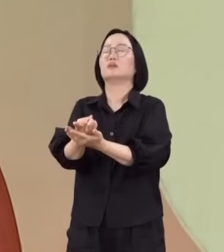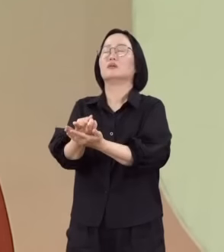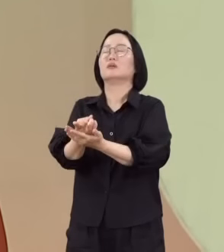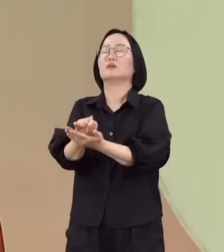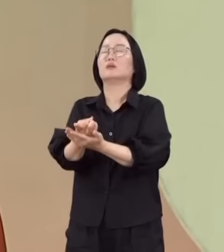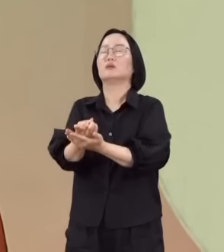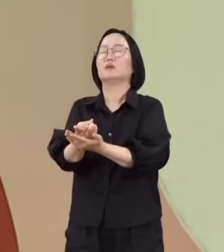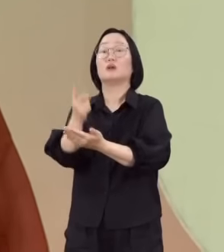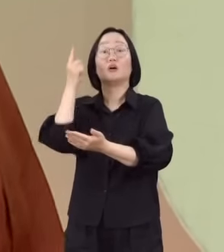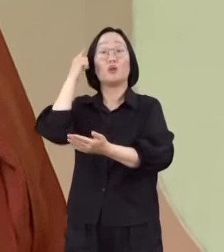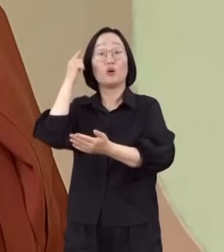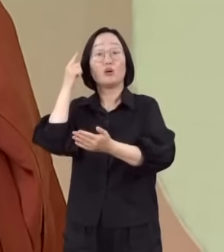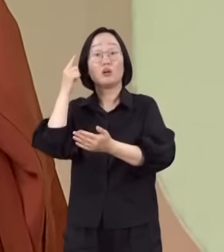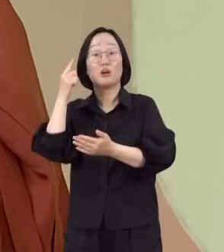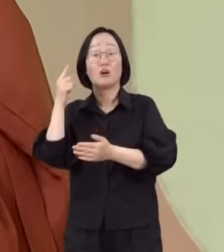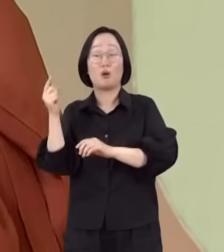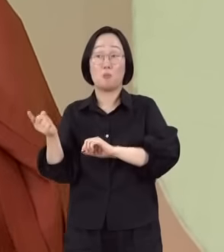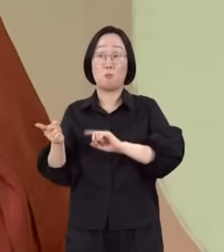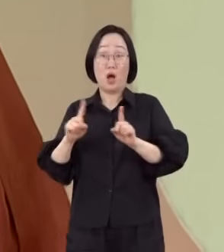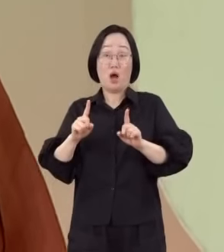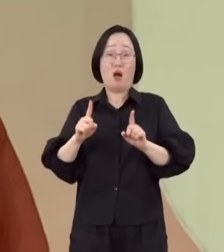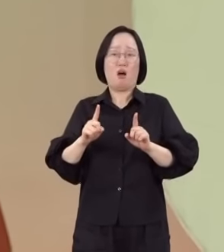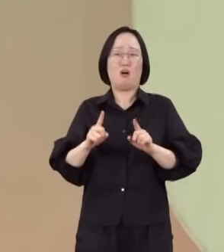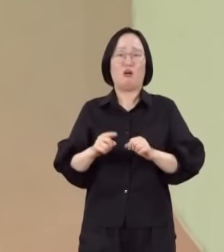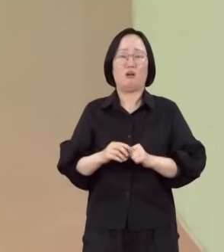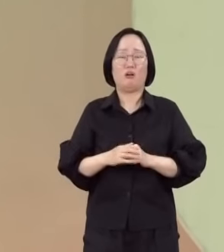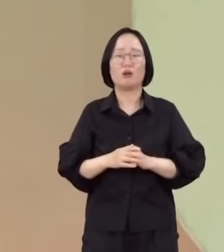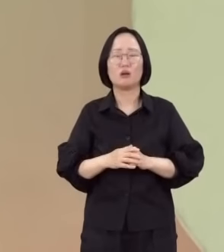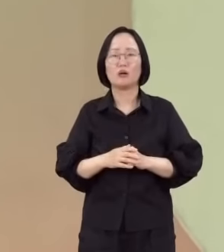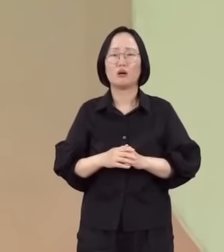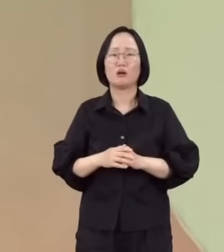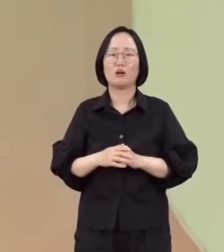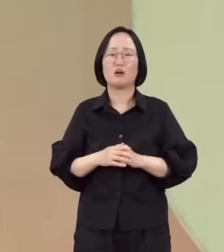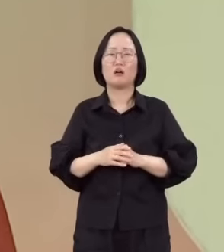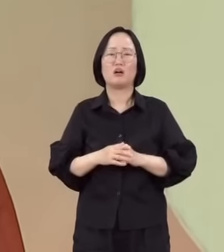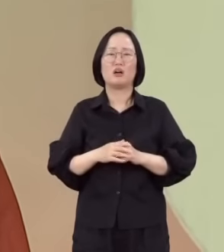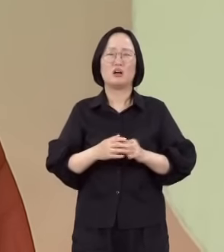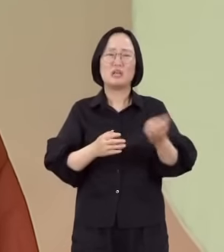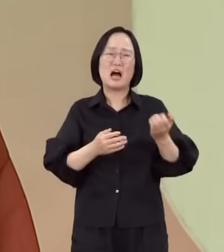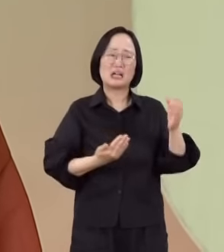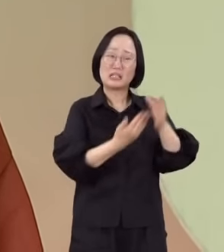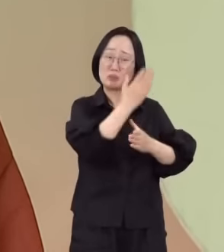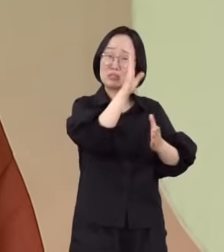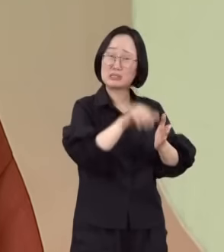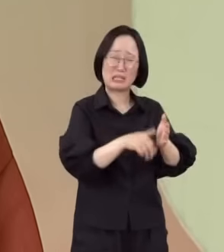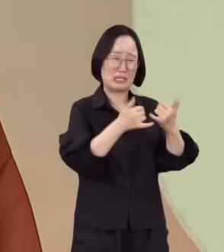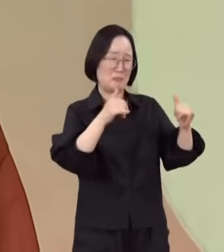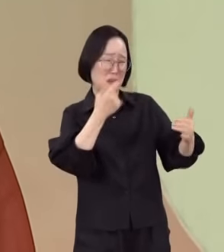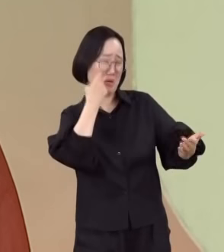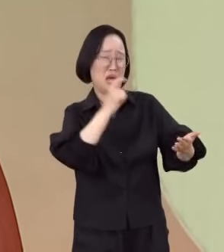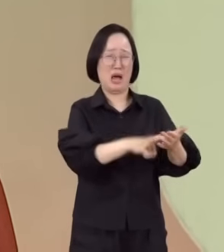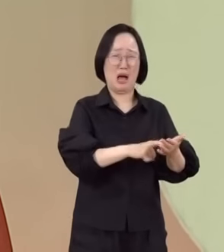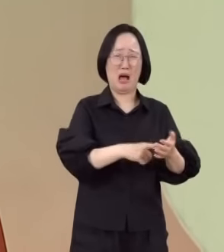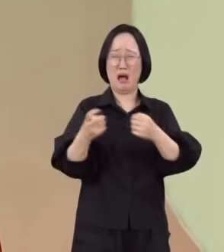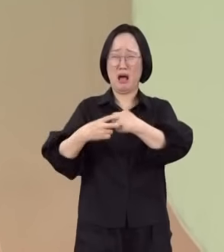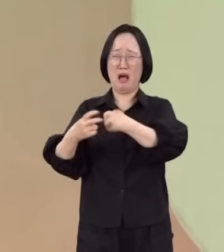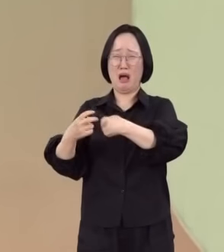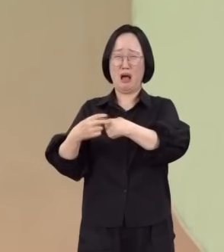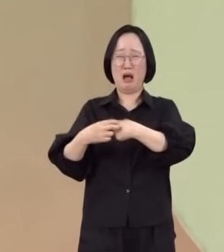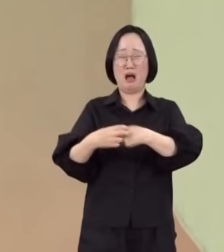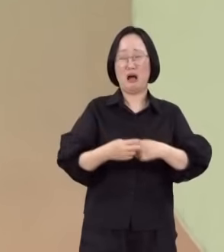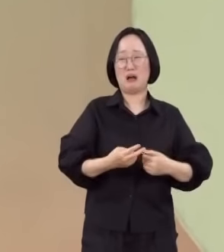그 정신을 사람들이 발견하고 병원으로 이제 입원을 한 거예요 그래서 이제